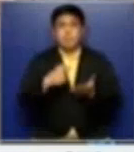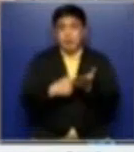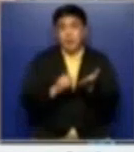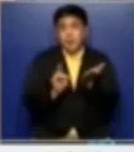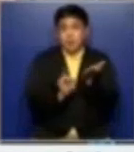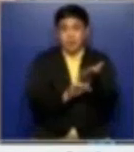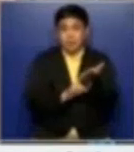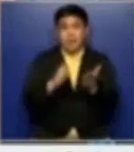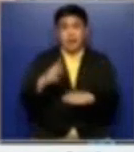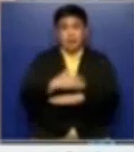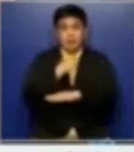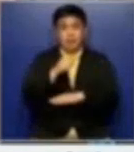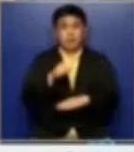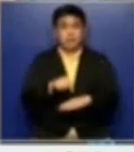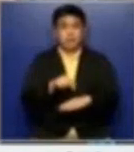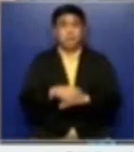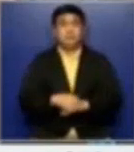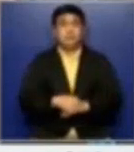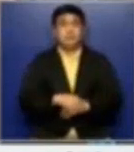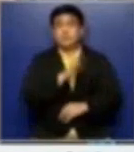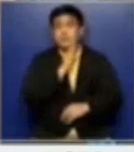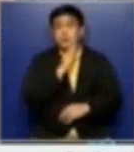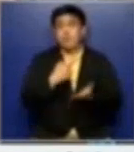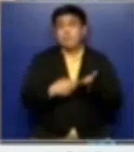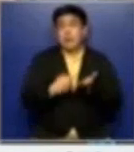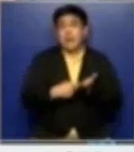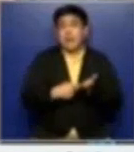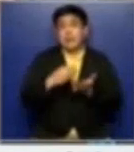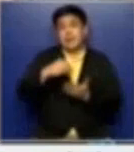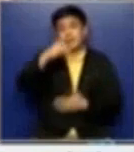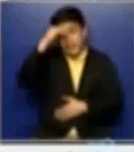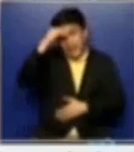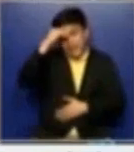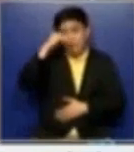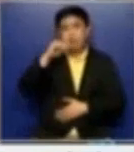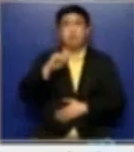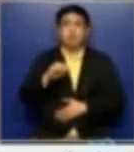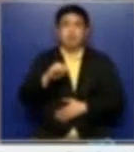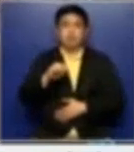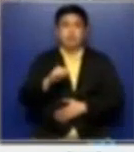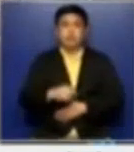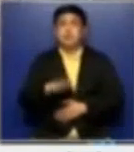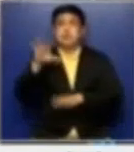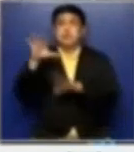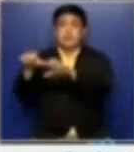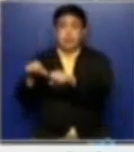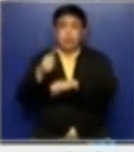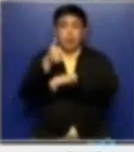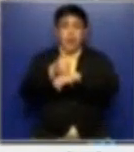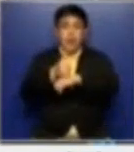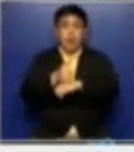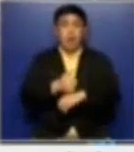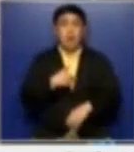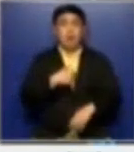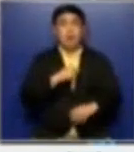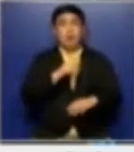การเมืองเราเคยได้ยินประกันคุณภาพทางการศึกษาเขาไปจับผู้บริหารศึกษาจับผอ.จับผอ.เข